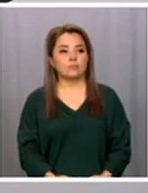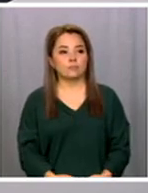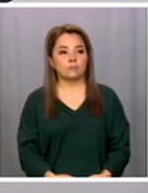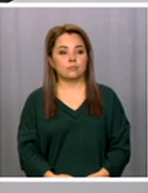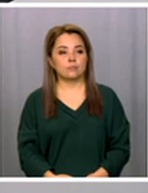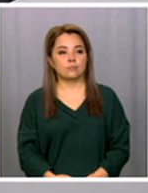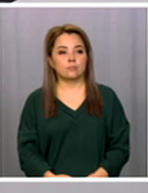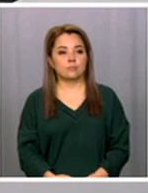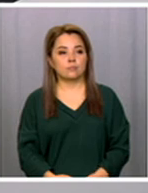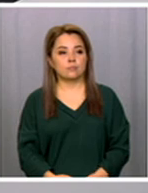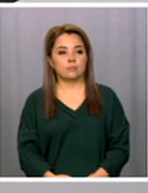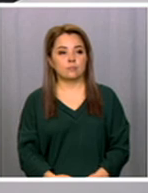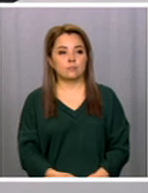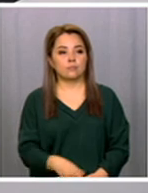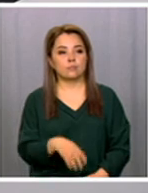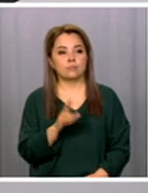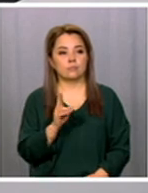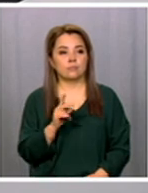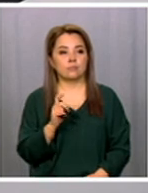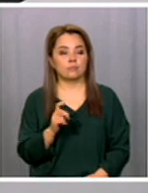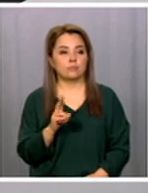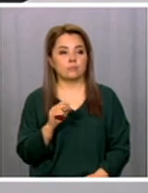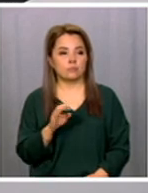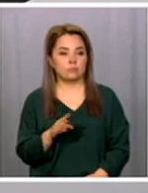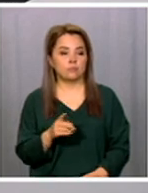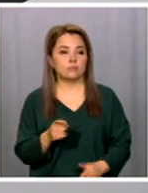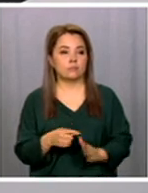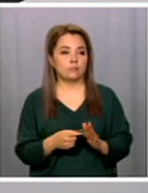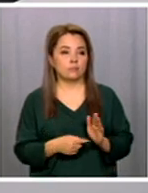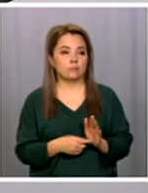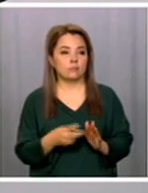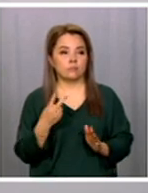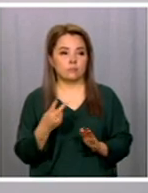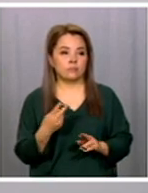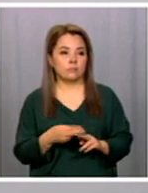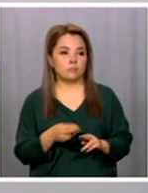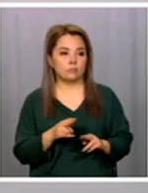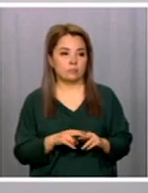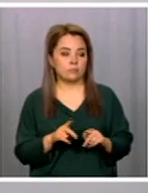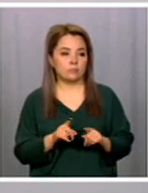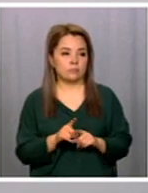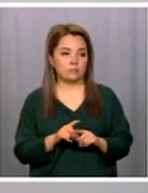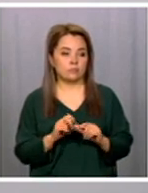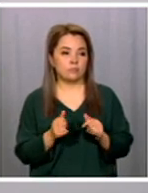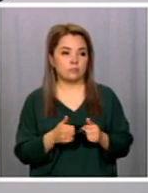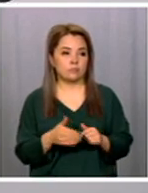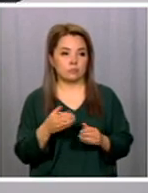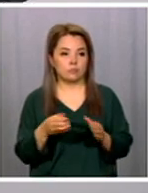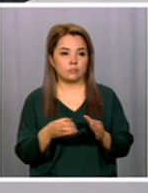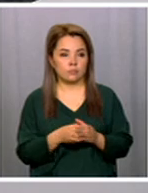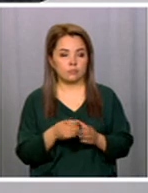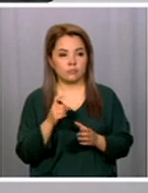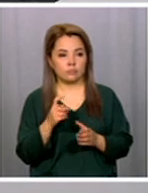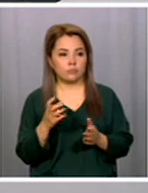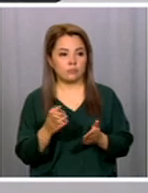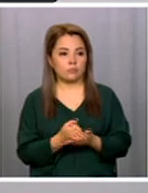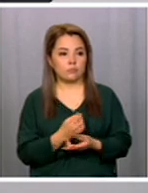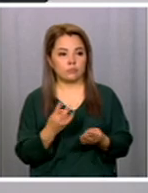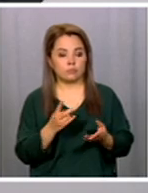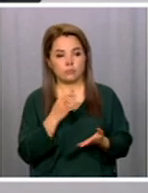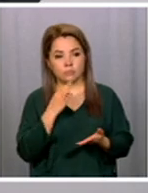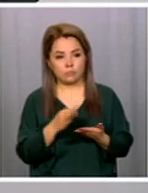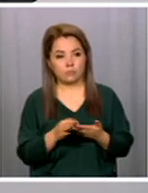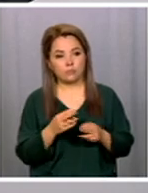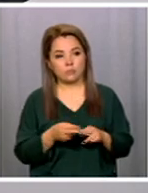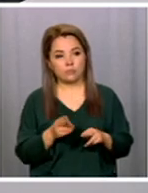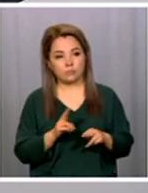Потенциалдық энергия тең болады kx квадрат бөлінген 2-ге. Енді балалар, осы формуладан x-ті табатын болсақ,